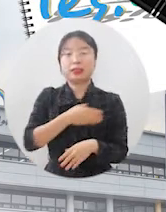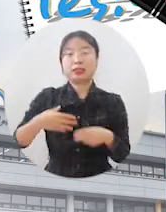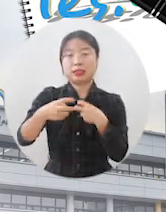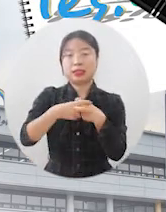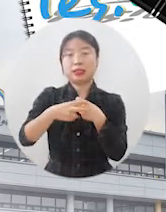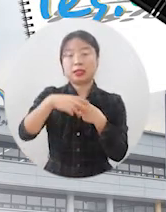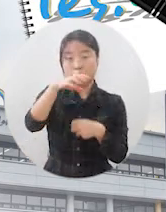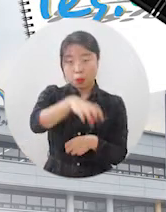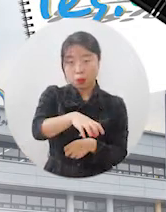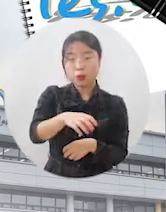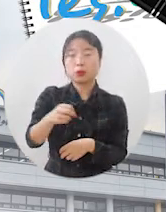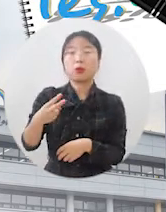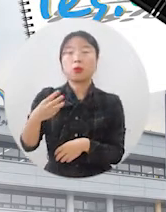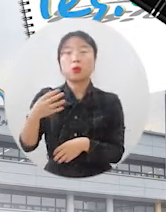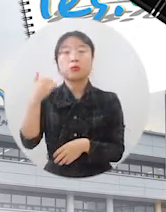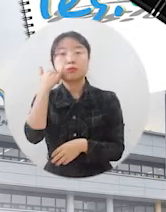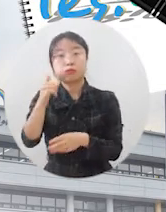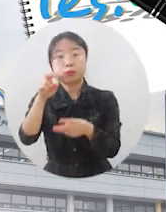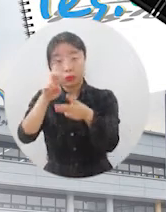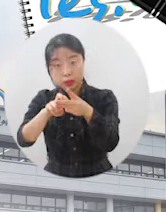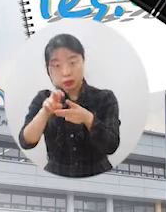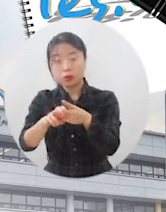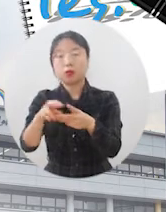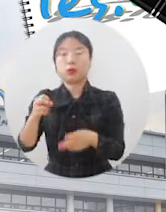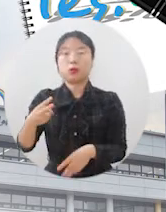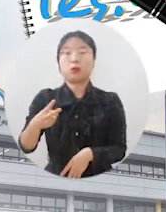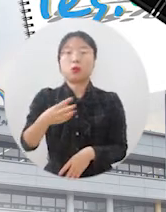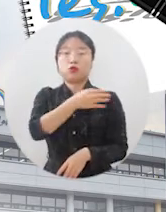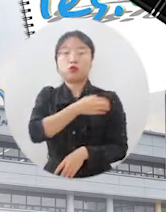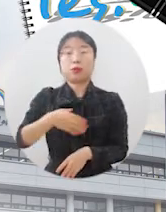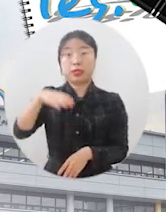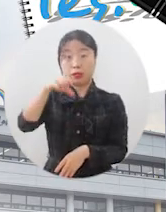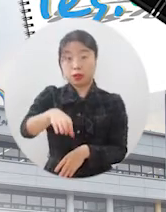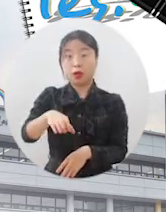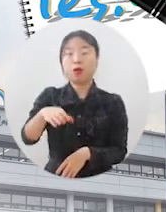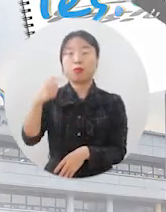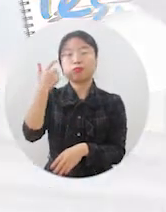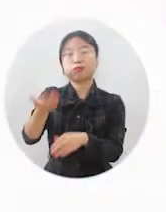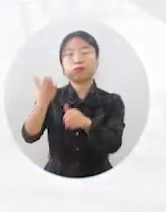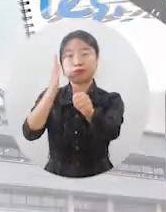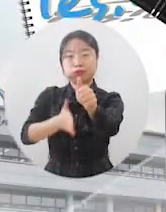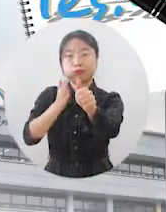보건복지상담센터 129, 각종 주민센터 및 의왕시 콜센터로 연락 바랍니다.